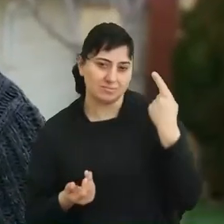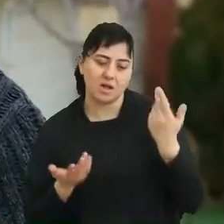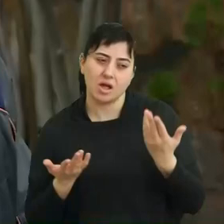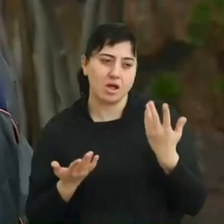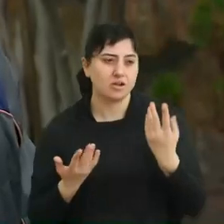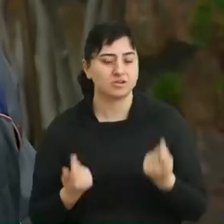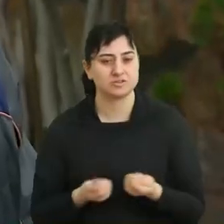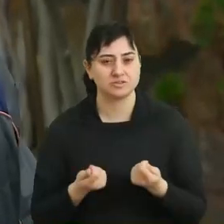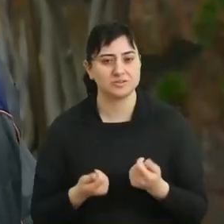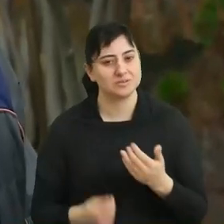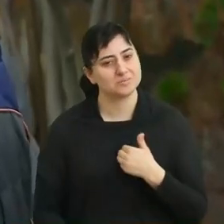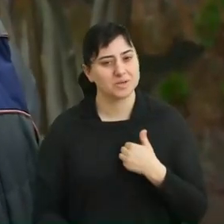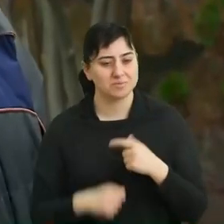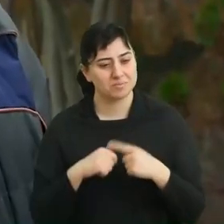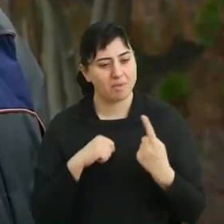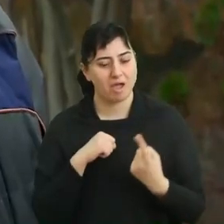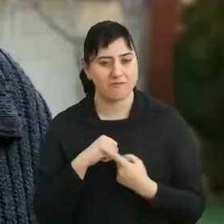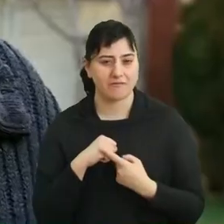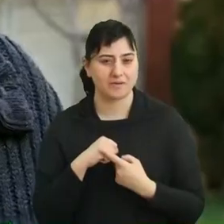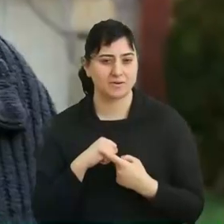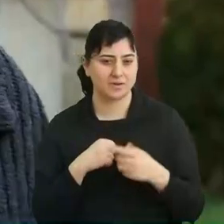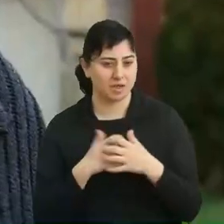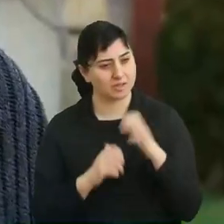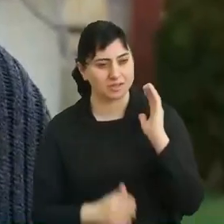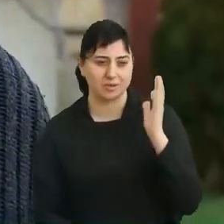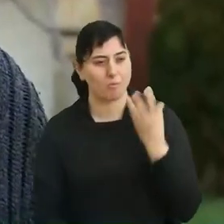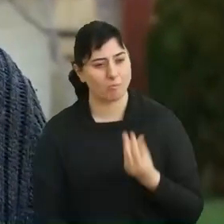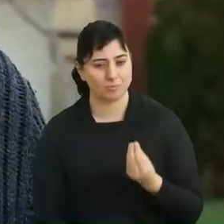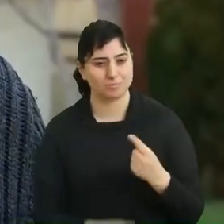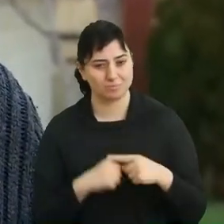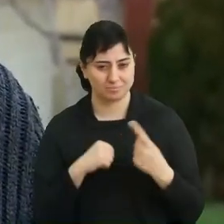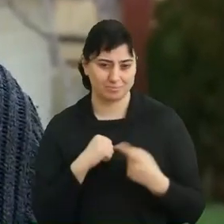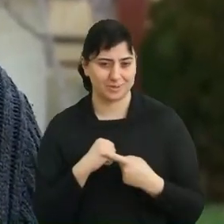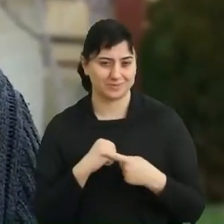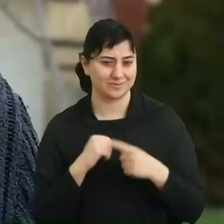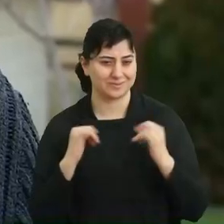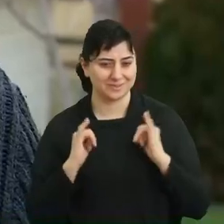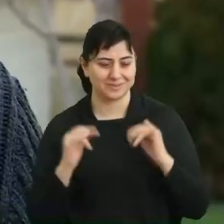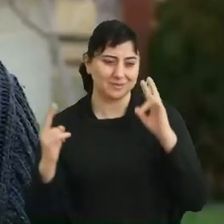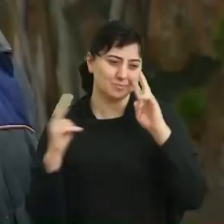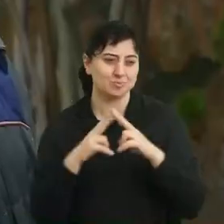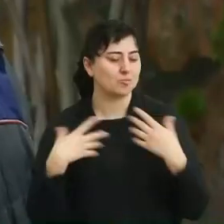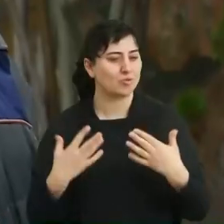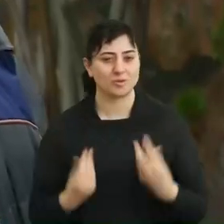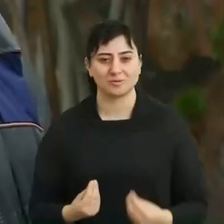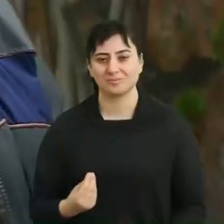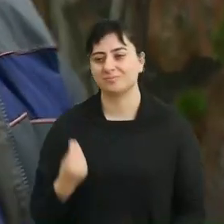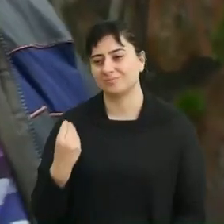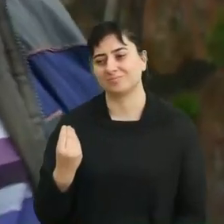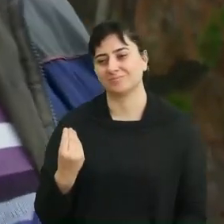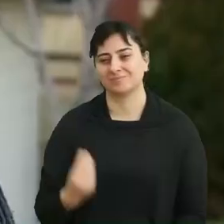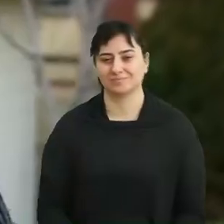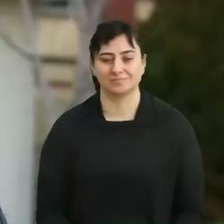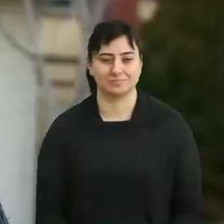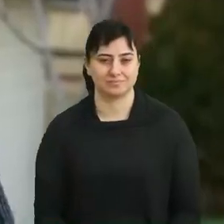Allah'ın işi. Ben de bir haftalığına acaba diyorum Antalya'da olsam bir hafta onunla doya doya görüşemez miyim? Ne kadar güzel olurdu